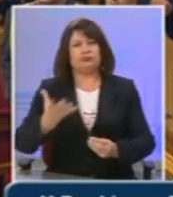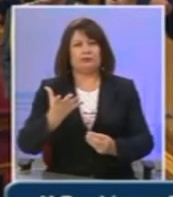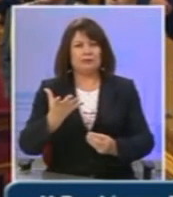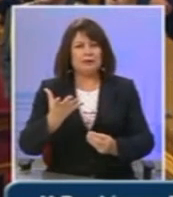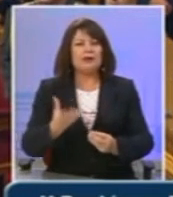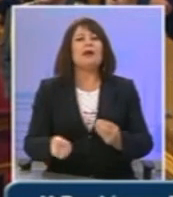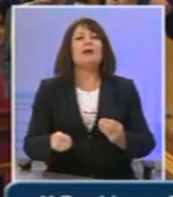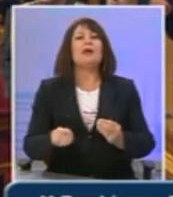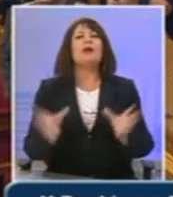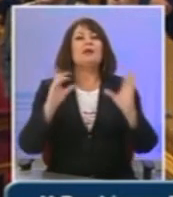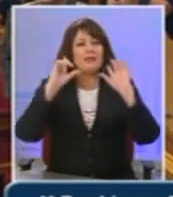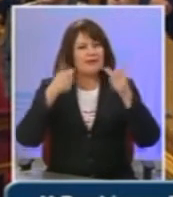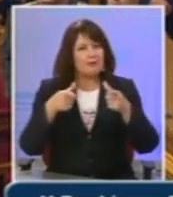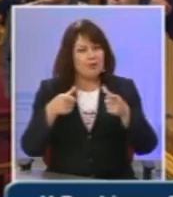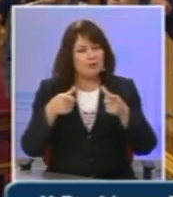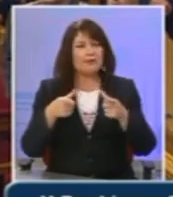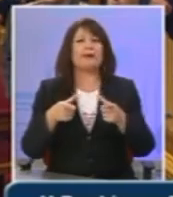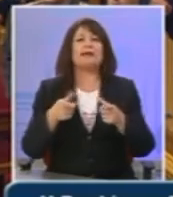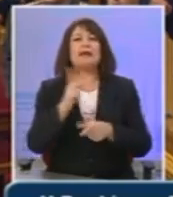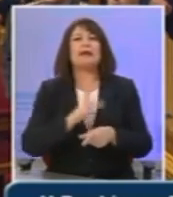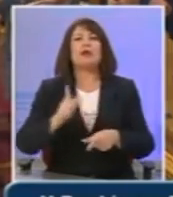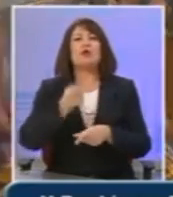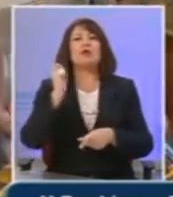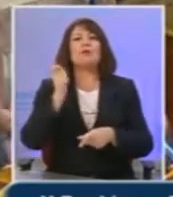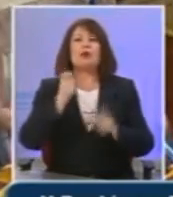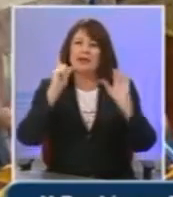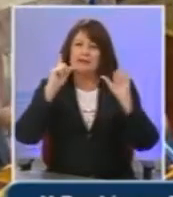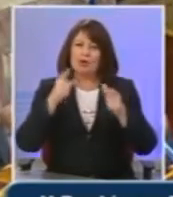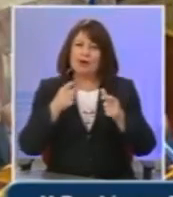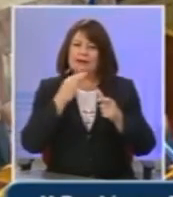της δημοκρατίας, της κοινωνικής και πολιτικής δημοκρατίας.